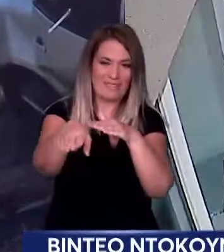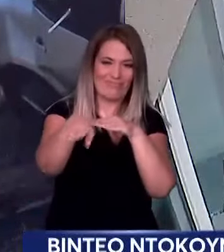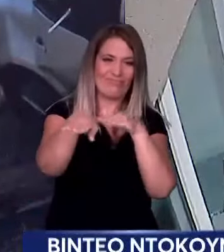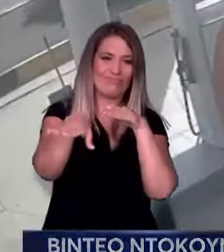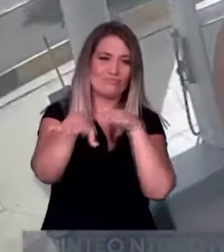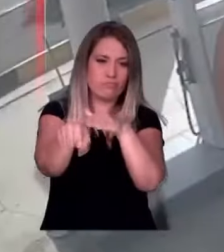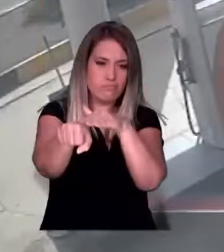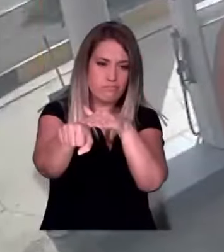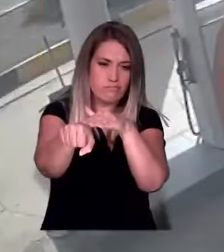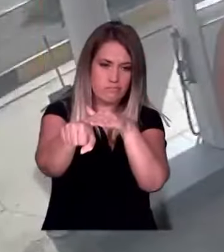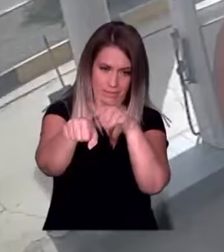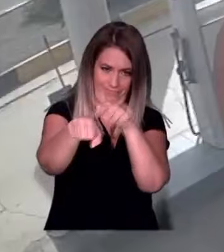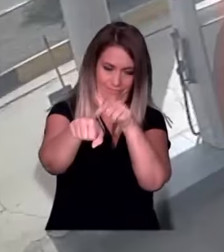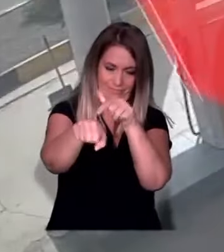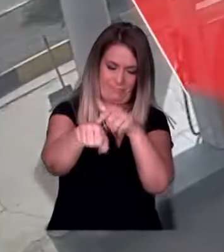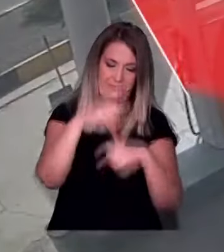βίντεο.